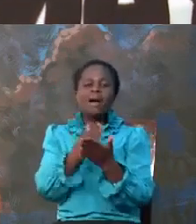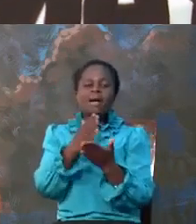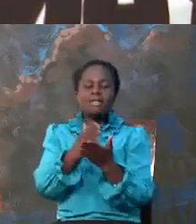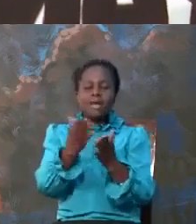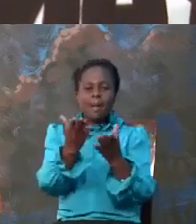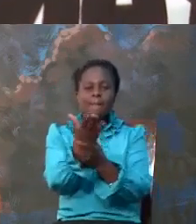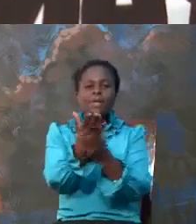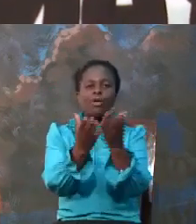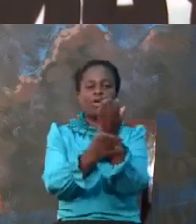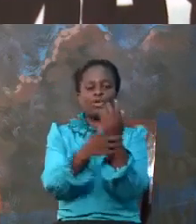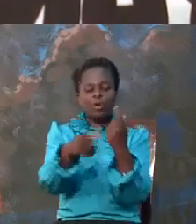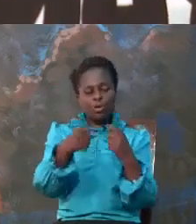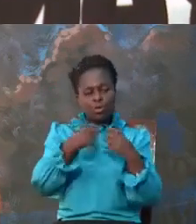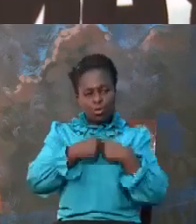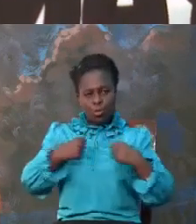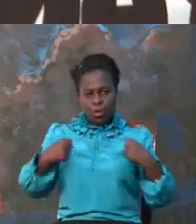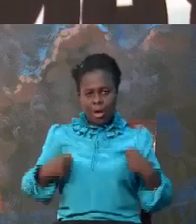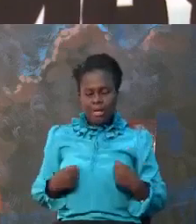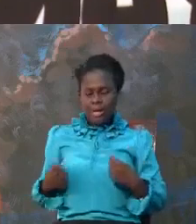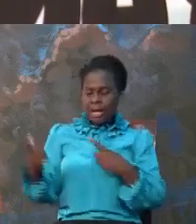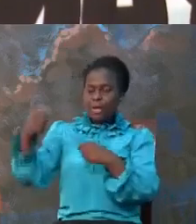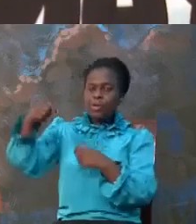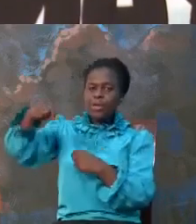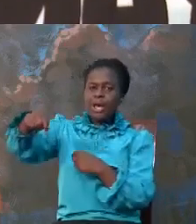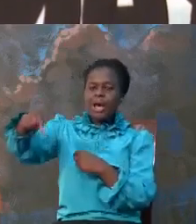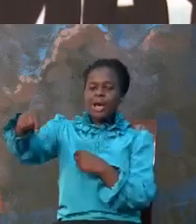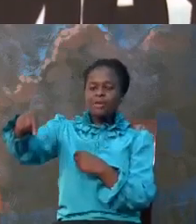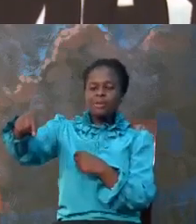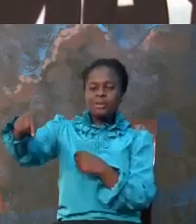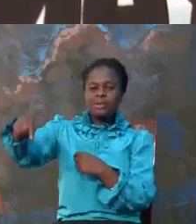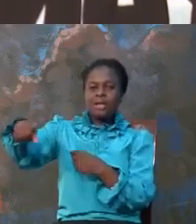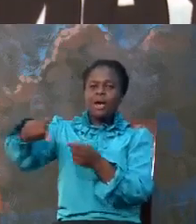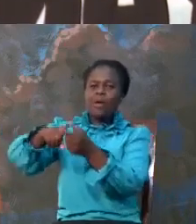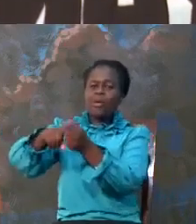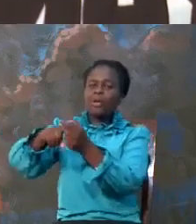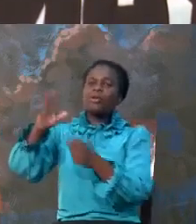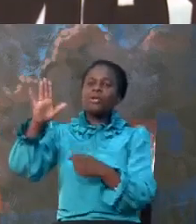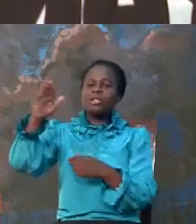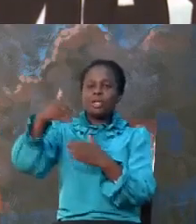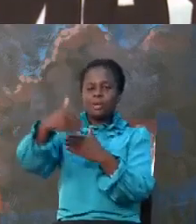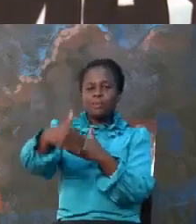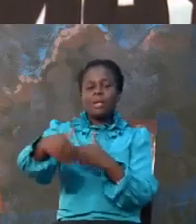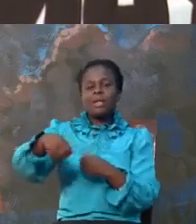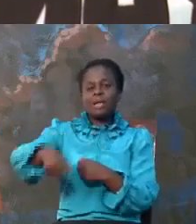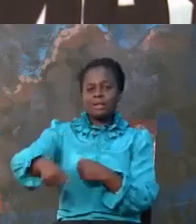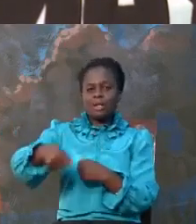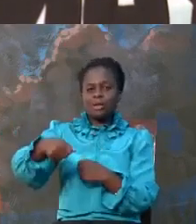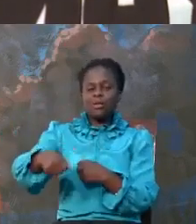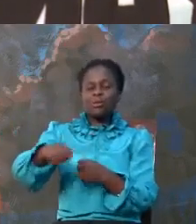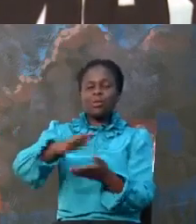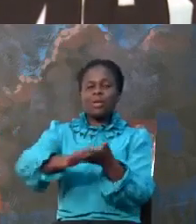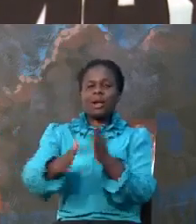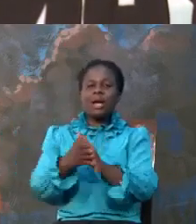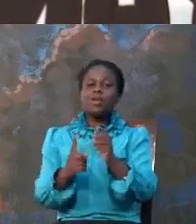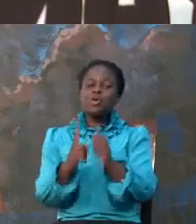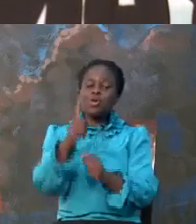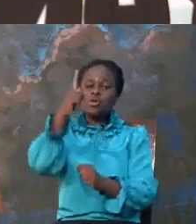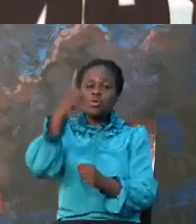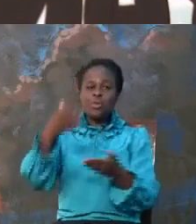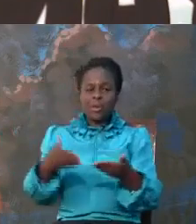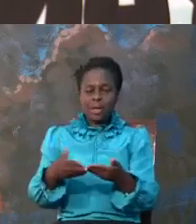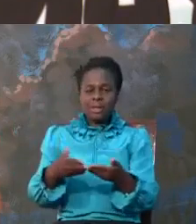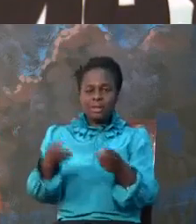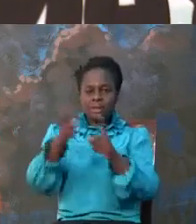kuhani, alikuja akanyunyizia kwa kidole chake mbele ya sanduku la agano juu ya kiti cha